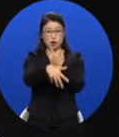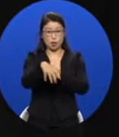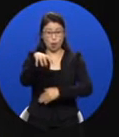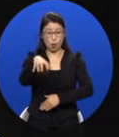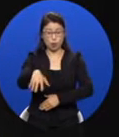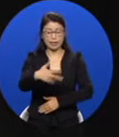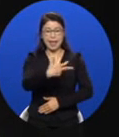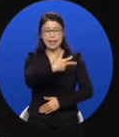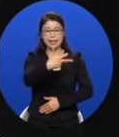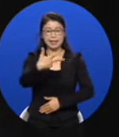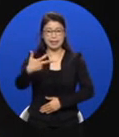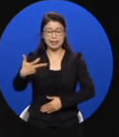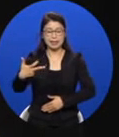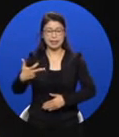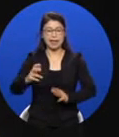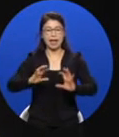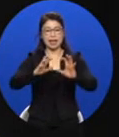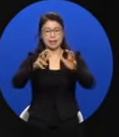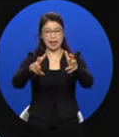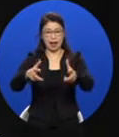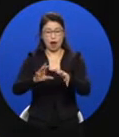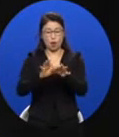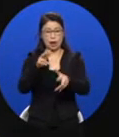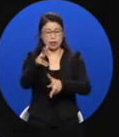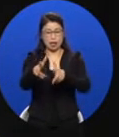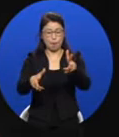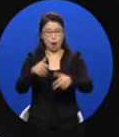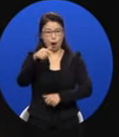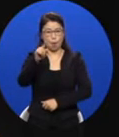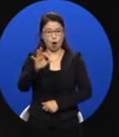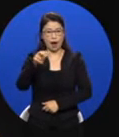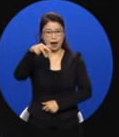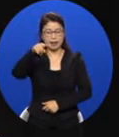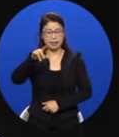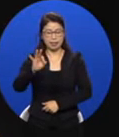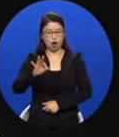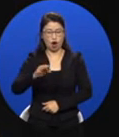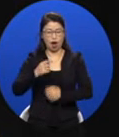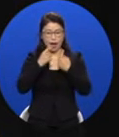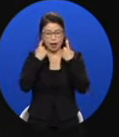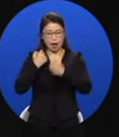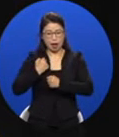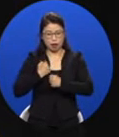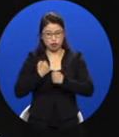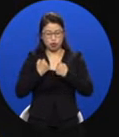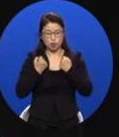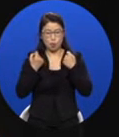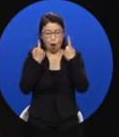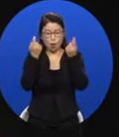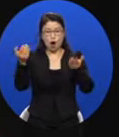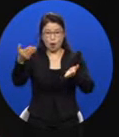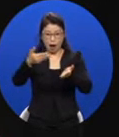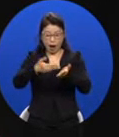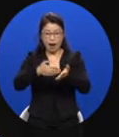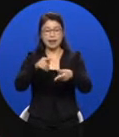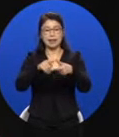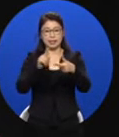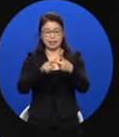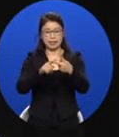들어서는 대형 국책 사업들, 강정, 뭐 민군, 복합 관광 미항이라든지 성산에